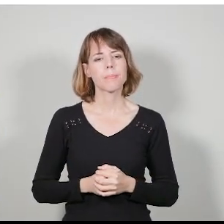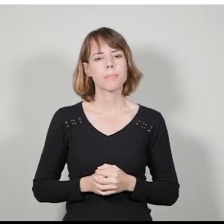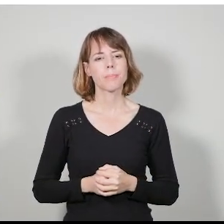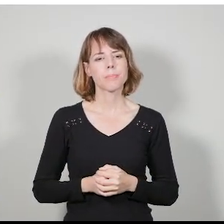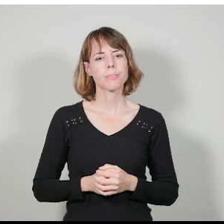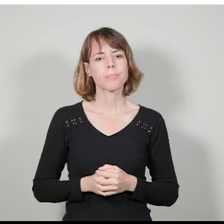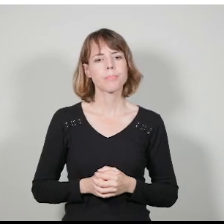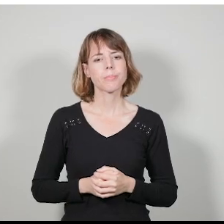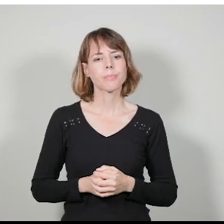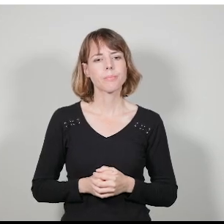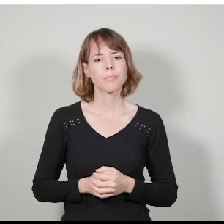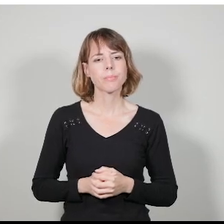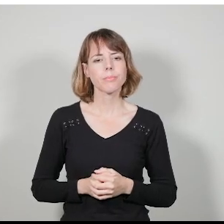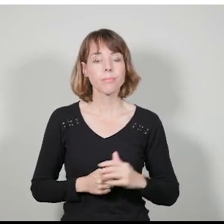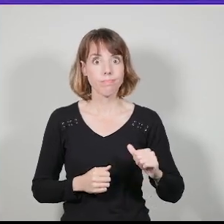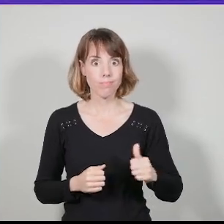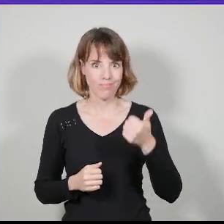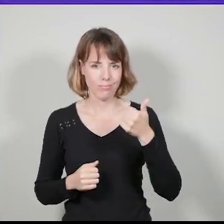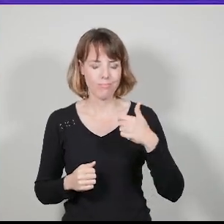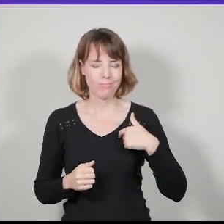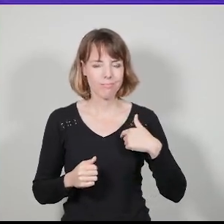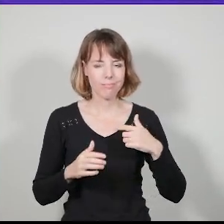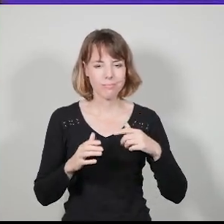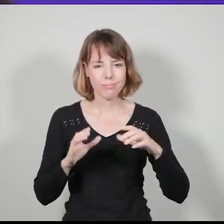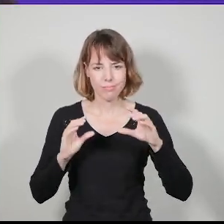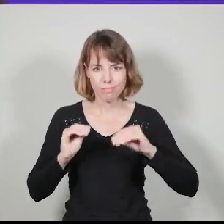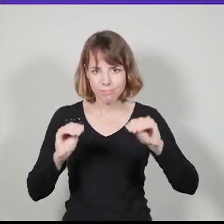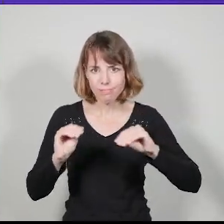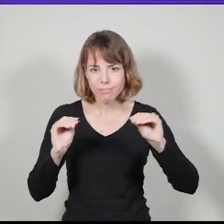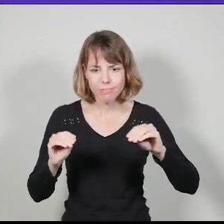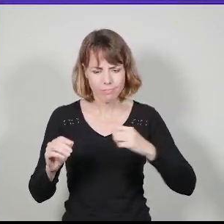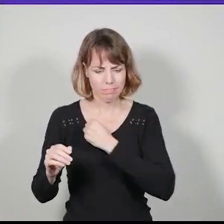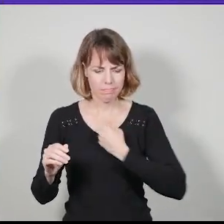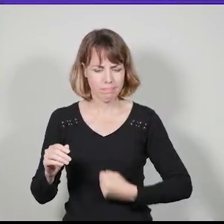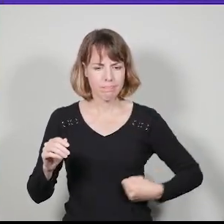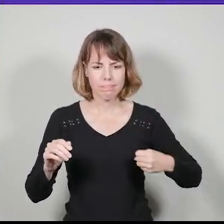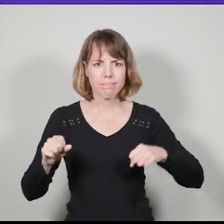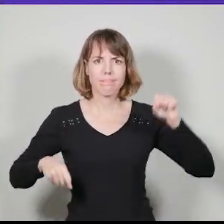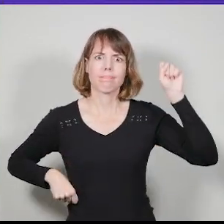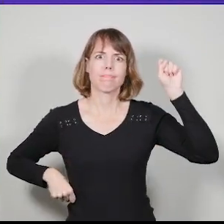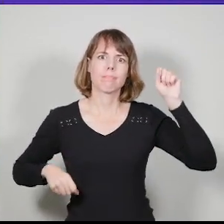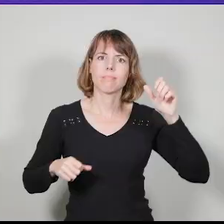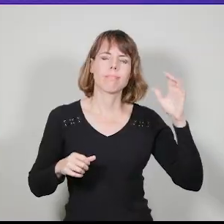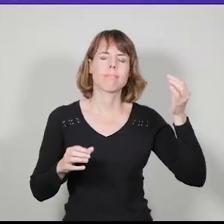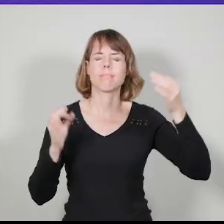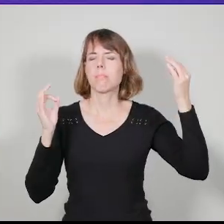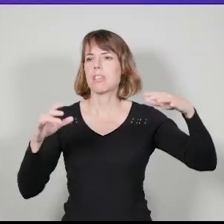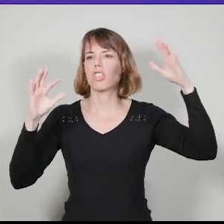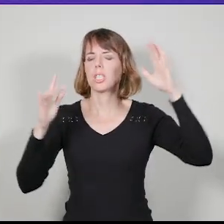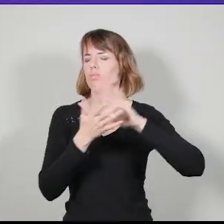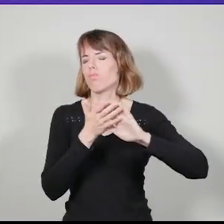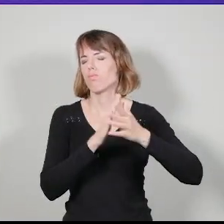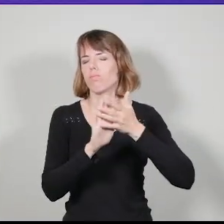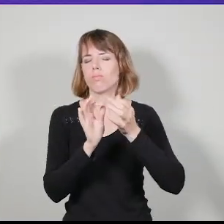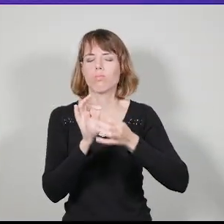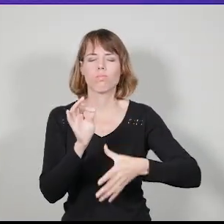d'abord, je tiens à préciser en introduction que nous ne formons pas des super-héros qui vont permettre... non, mais